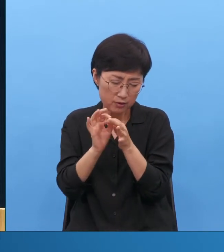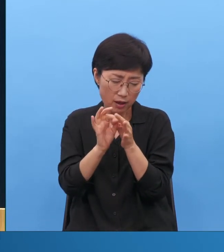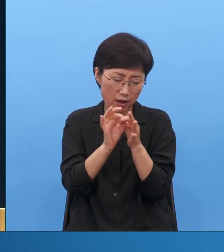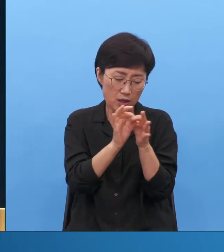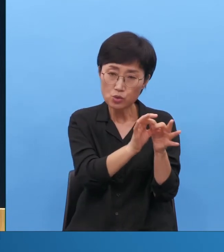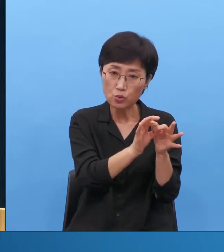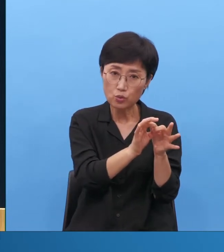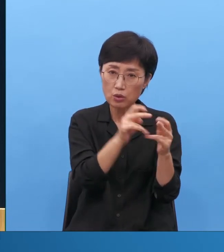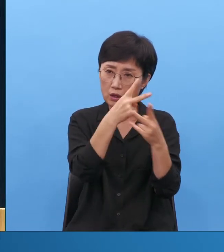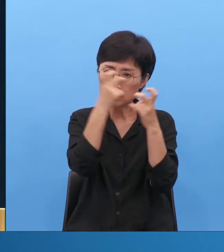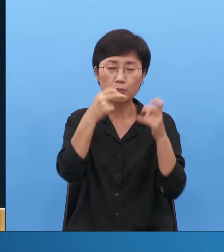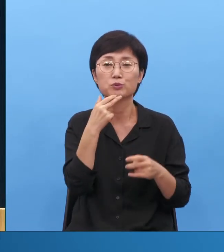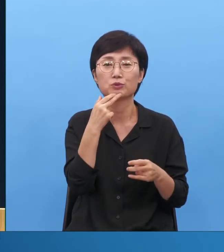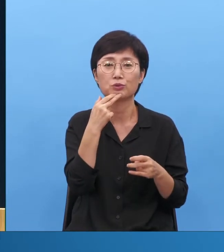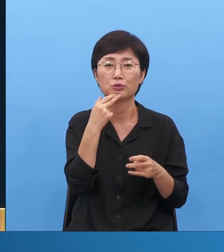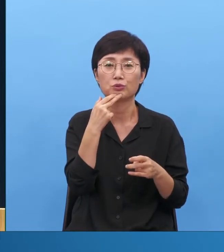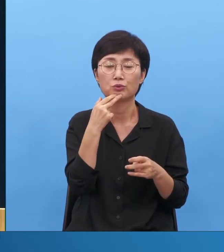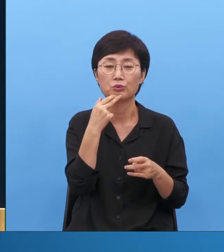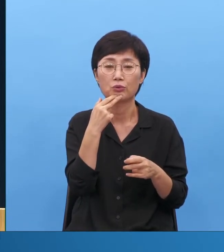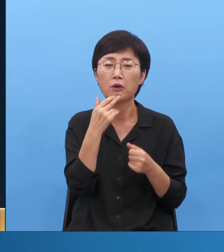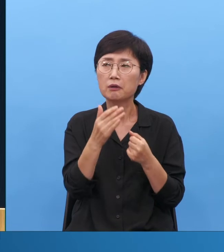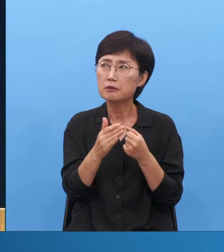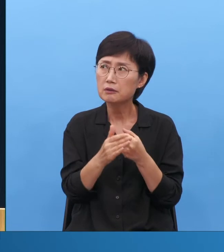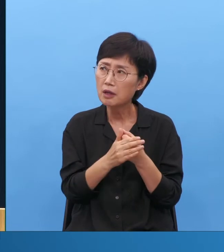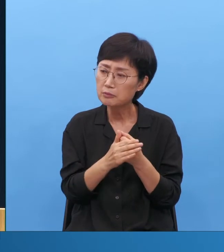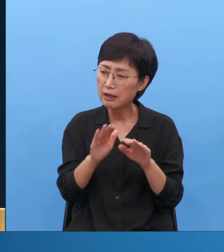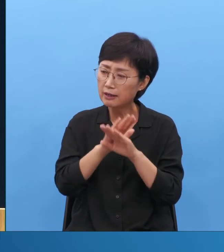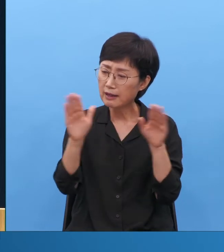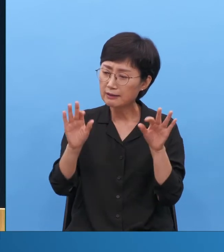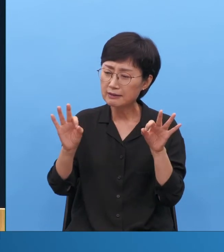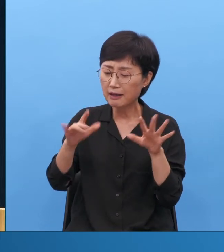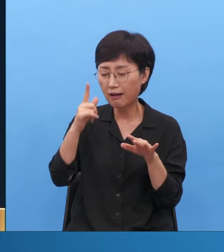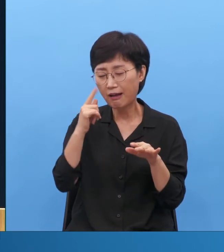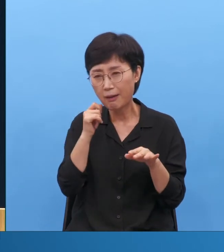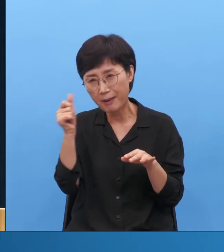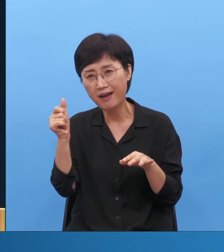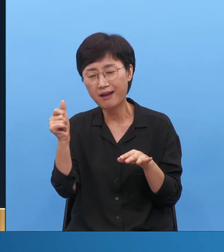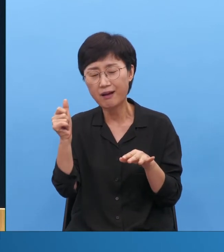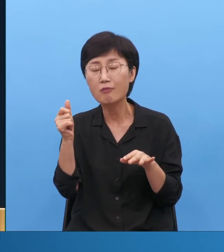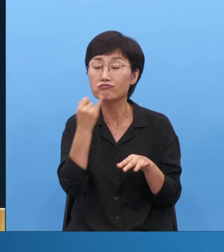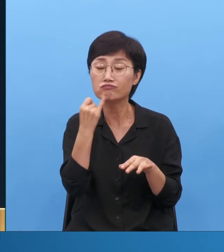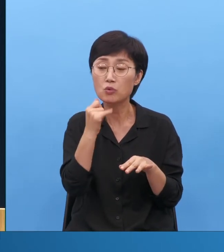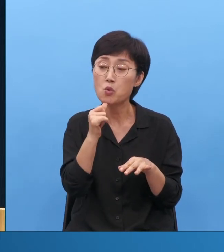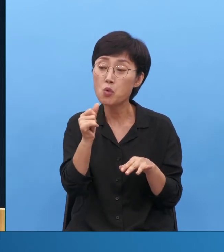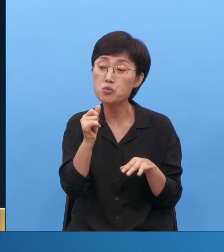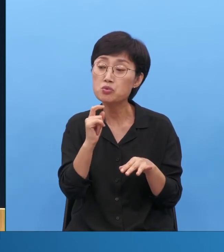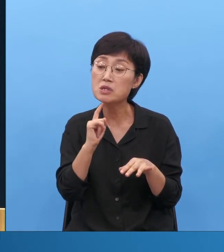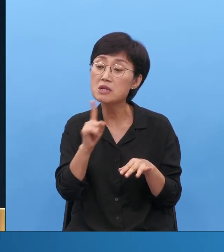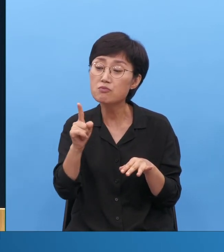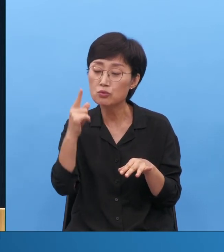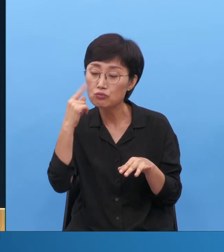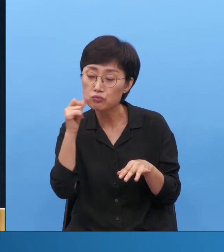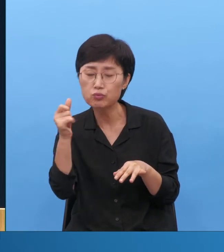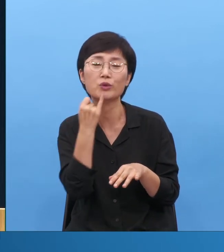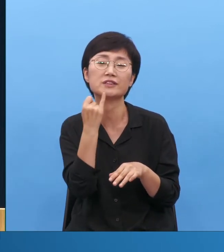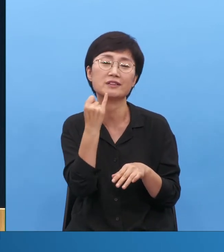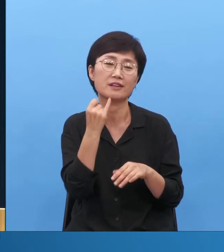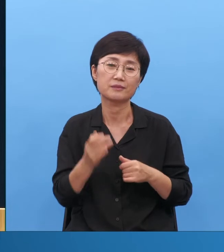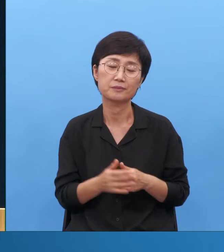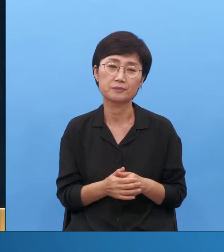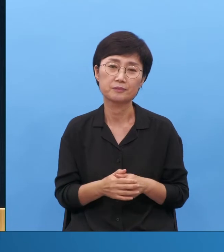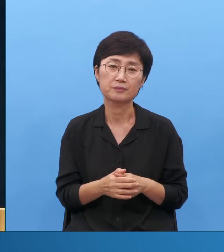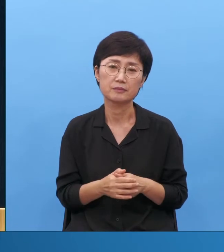이제 낮에 졸리는 거죠. So there are times in the daytime when I get a little 그것도 bit 자는 sleepy. 거니까요. 괜찮아요. But even that is a form of sleep, so it's okay. 왜